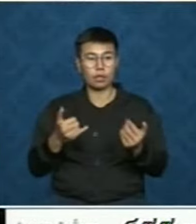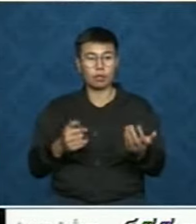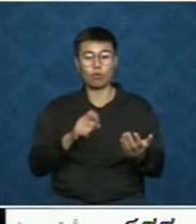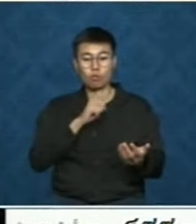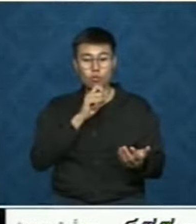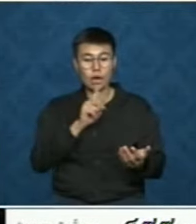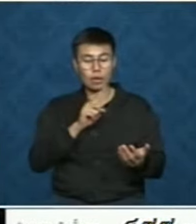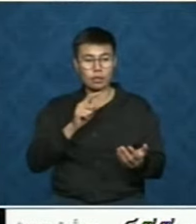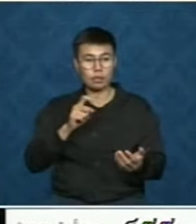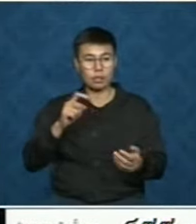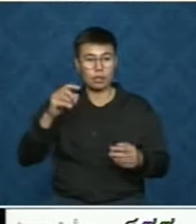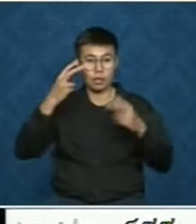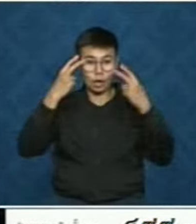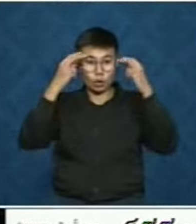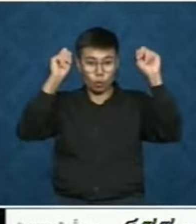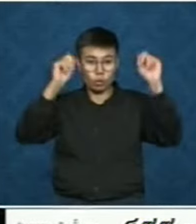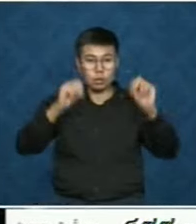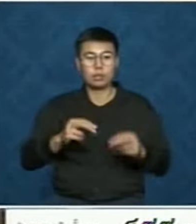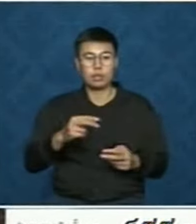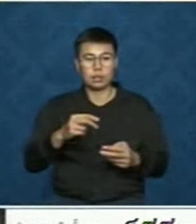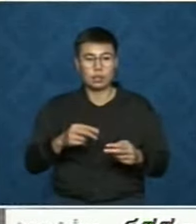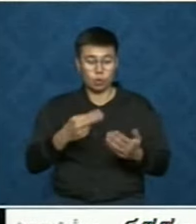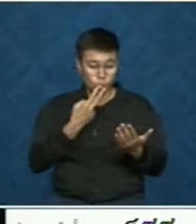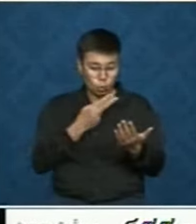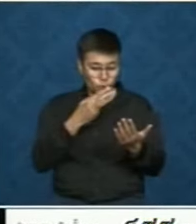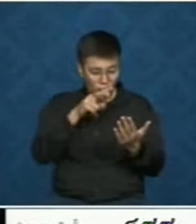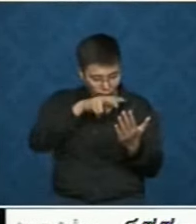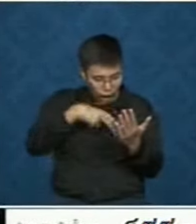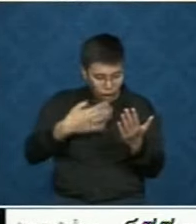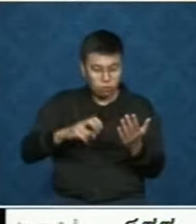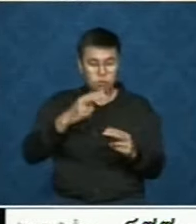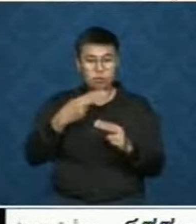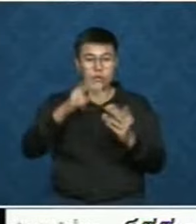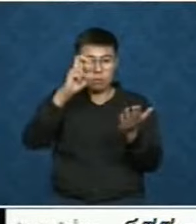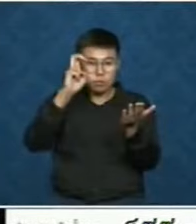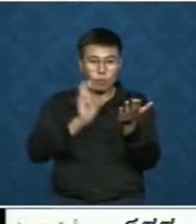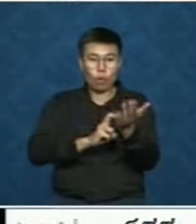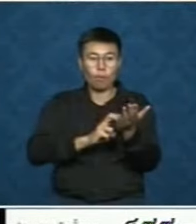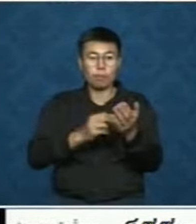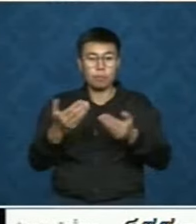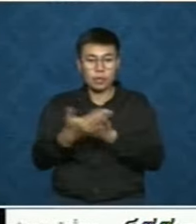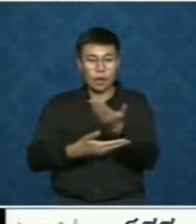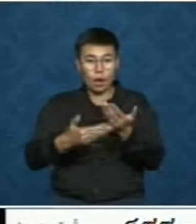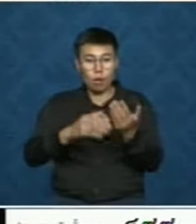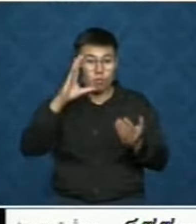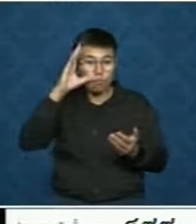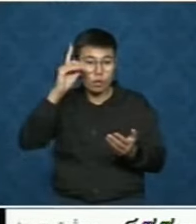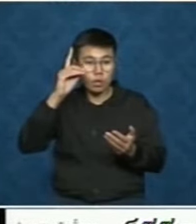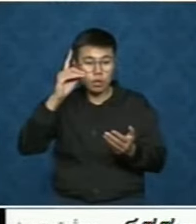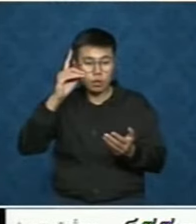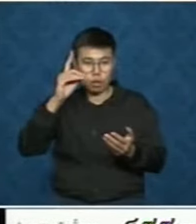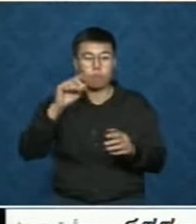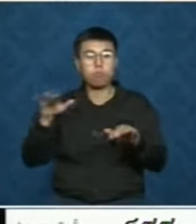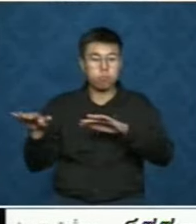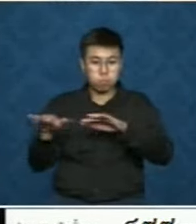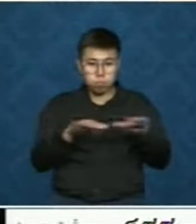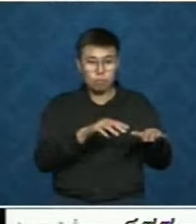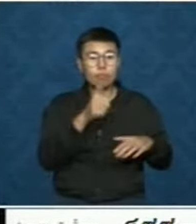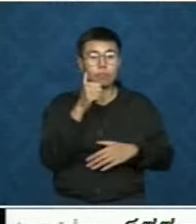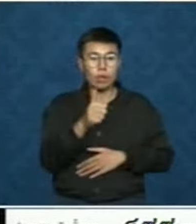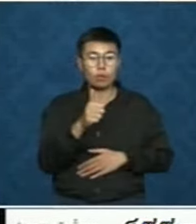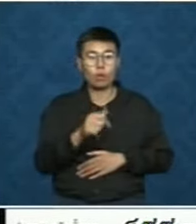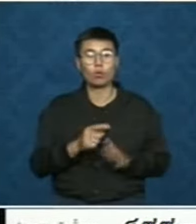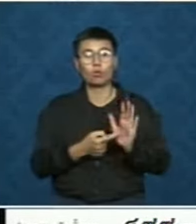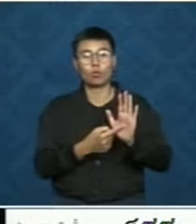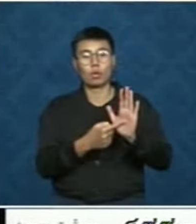ร้อยแล้วแค่ท่านนายกรัฐมนตรีเซ็นรับรองเนี่ยมันก็สามารถที่จะเข้ามาพิจารณาในวันพรุ่งนี้พร้อมกันได้แล้วนะครับผมยก